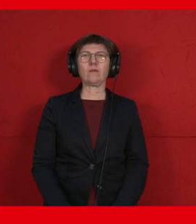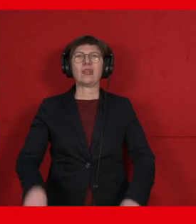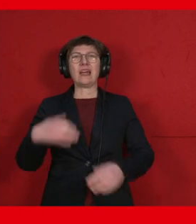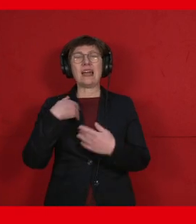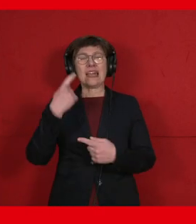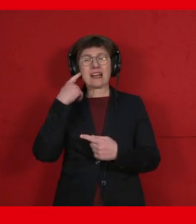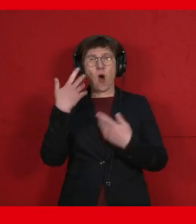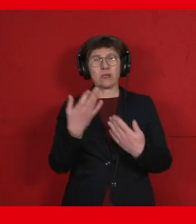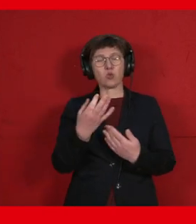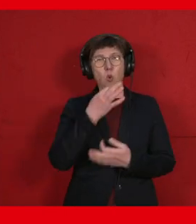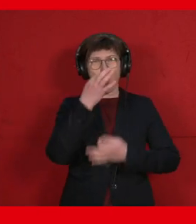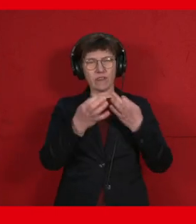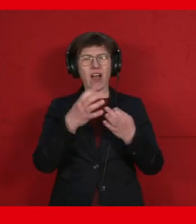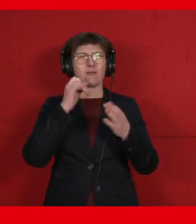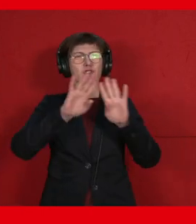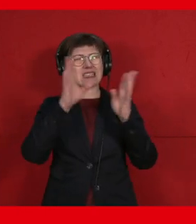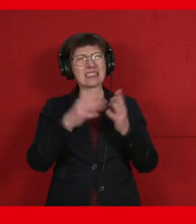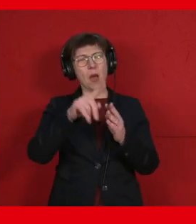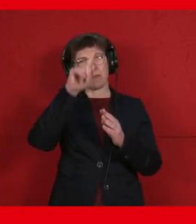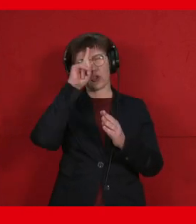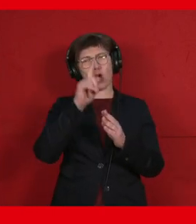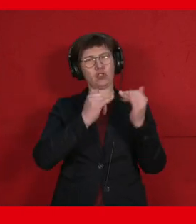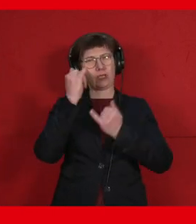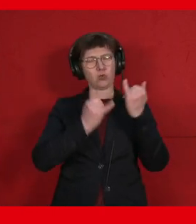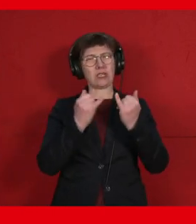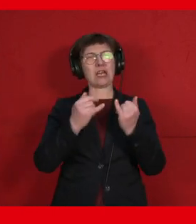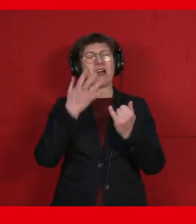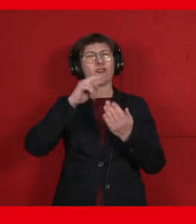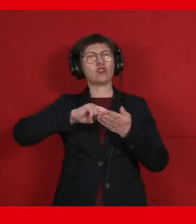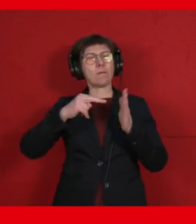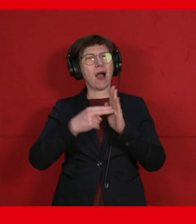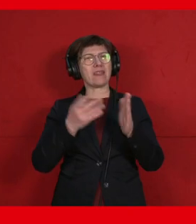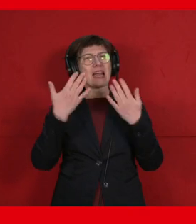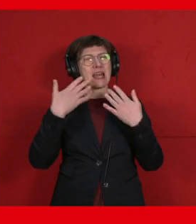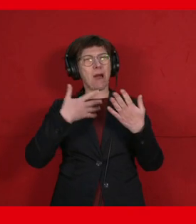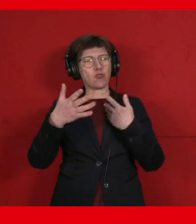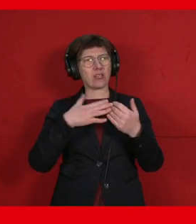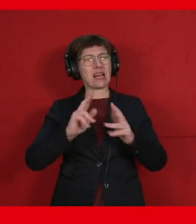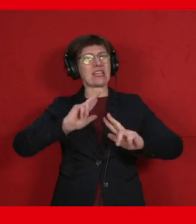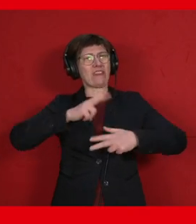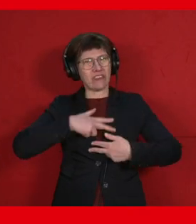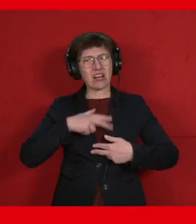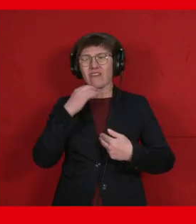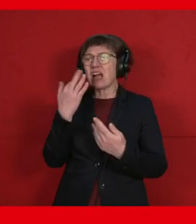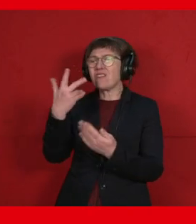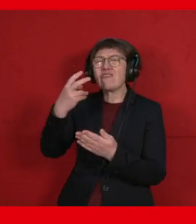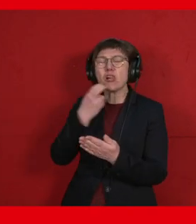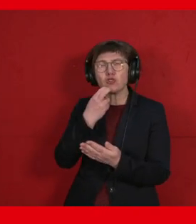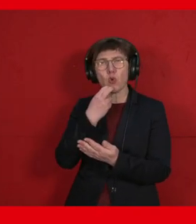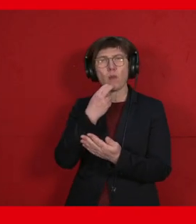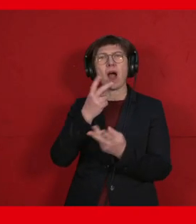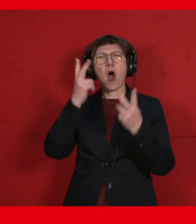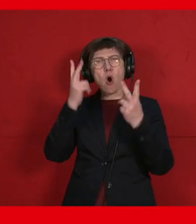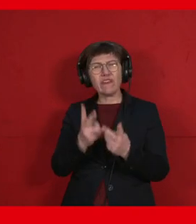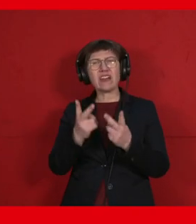Industrie machen. Wenn Sie Ihre Pläne zur Klimaneutralität verwirklichen wollen, wie viel Strom brauchen Sie? Und damit wir uns das plastisch